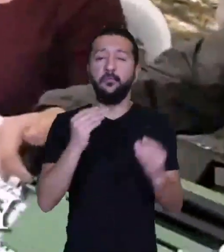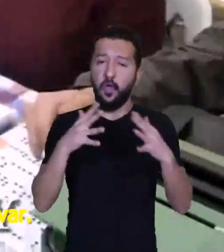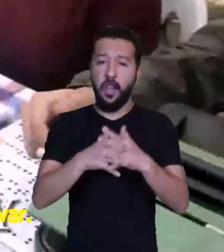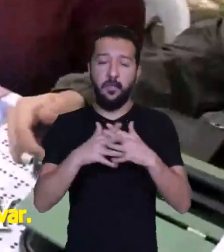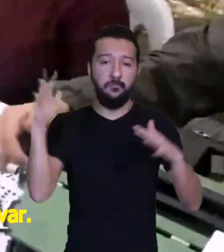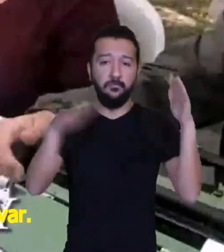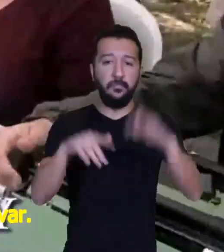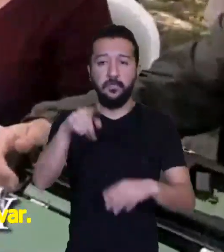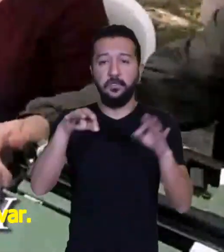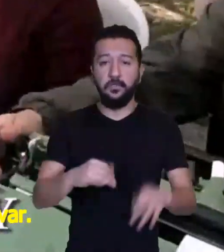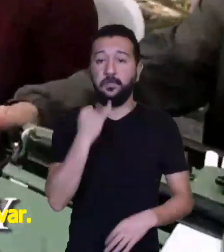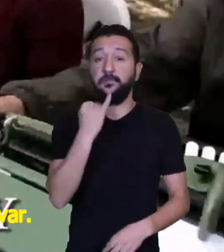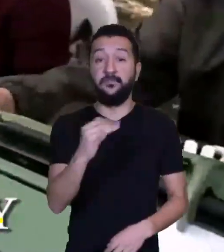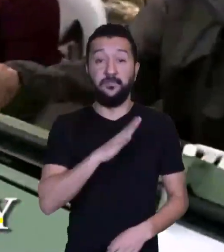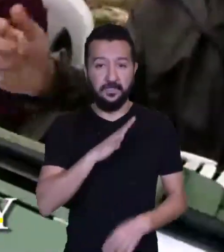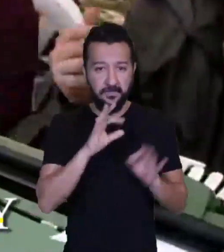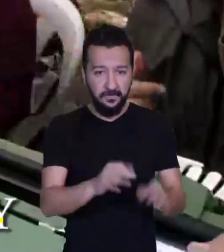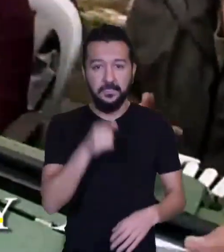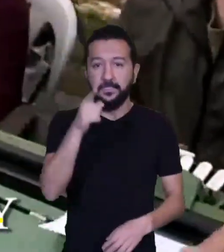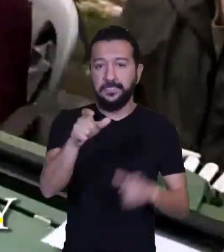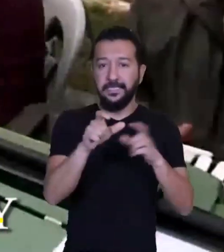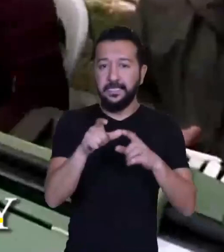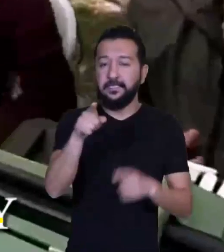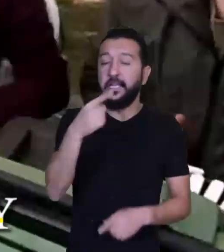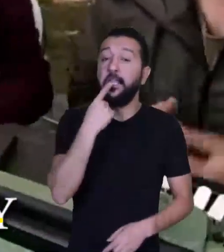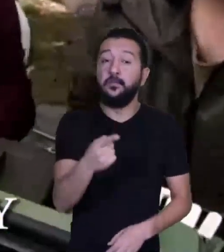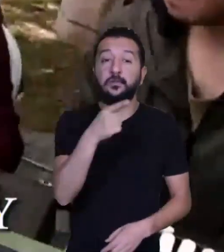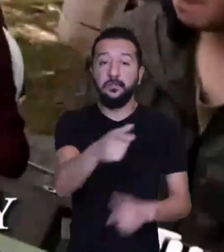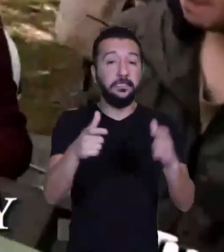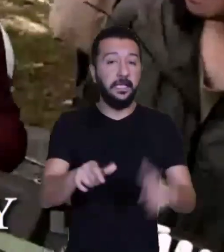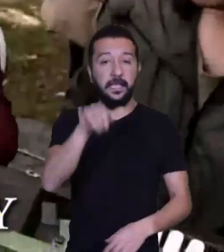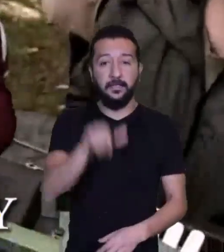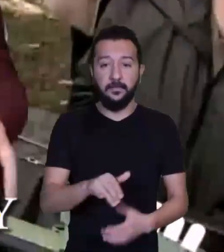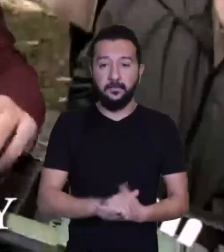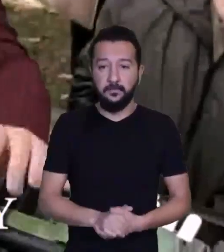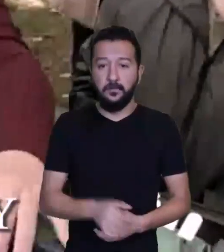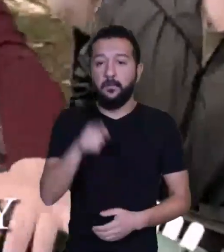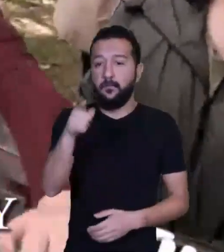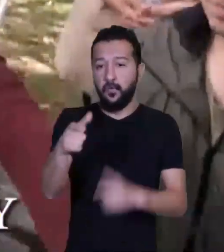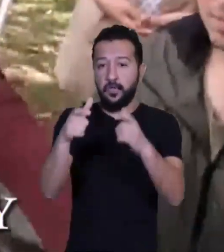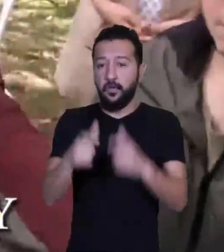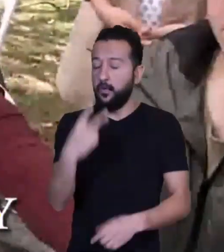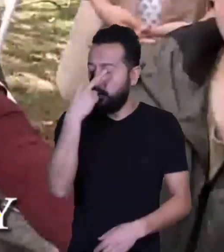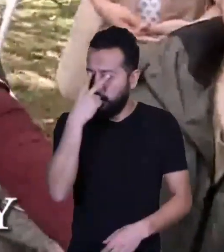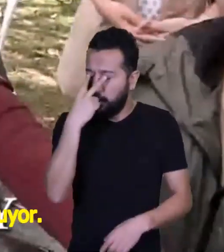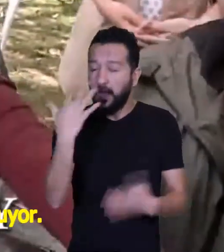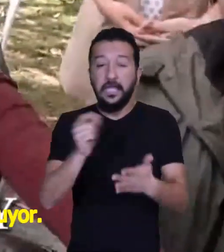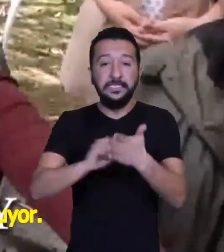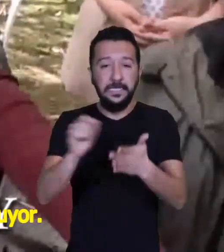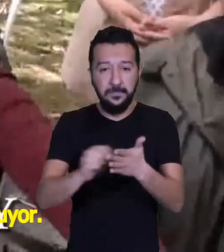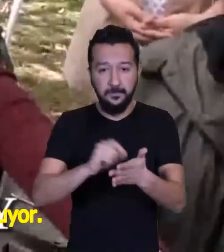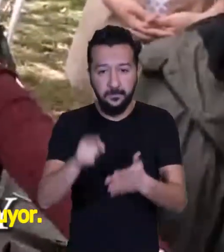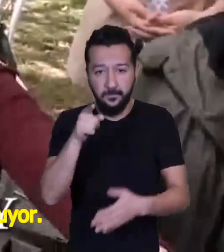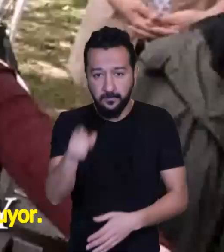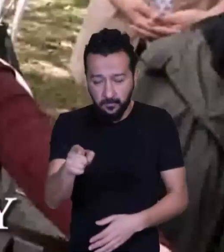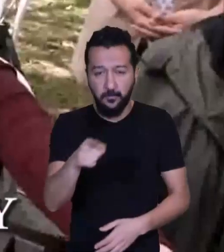dolu. Şu anda bir misafir var. Var mı? Evet, Seda'cığım ne söyleyeceksin Braille standı ile ilgili? Burada körler nasıl yazıyor? Evet, mikrofonu